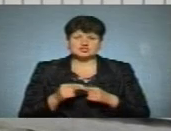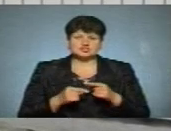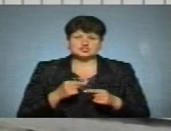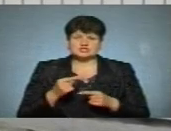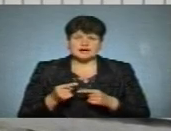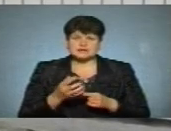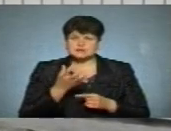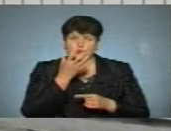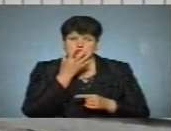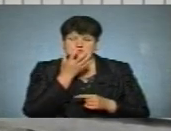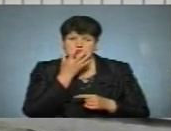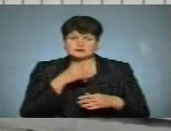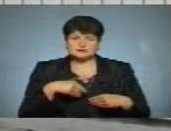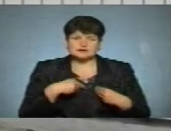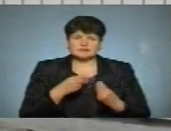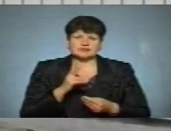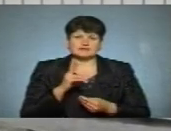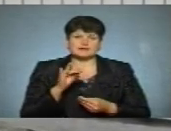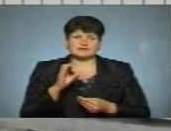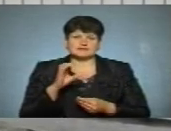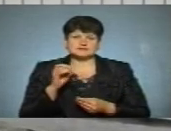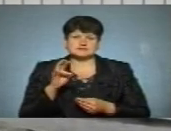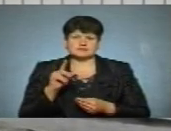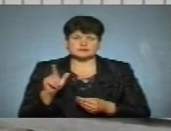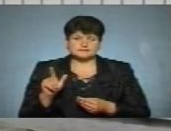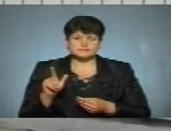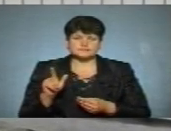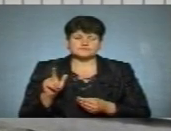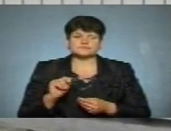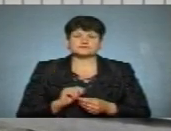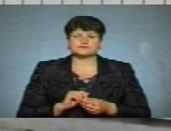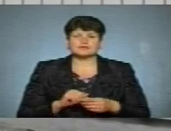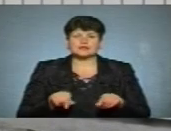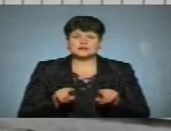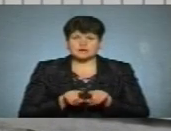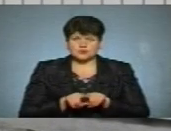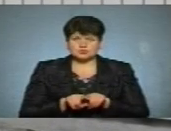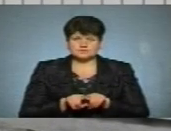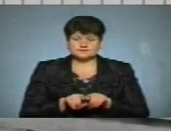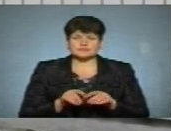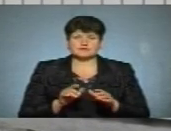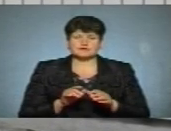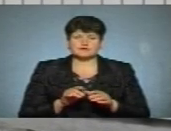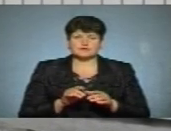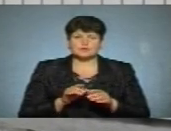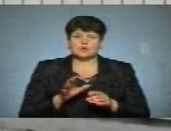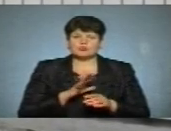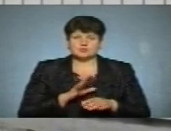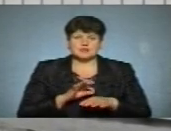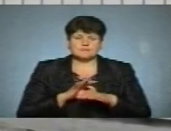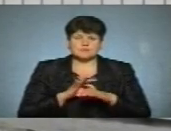кисневий концентратор вона отримувала кілька днів кисень. Також відповідно була проведена